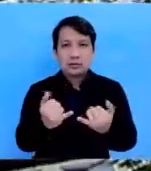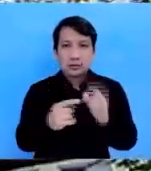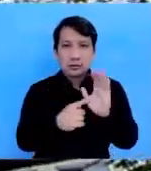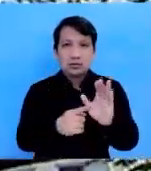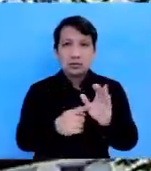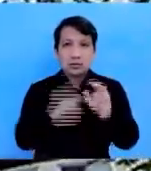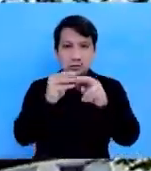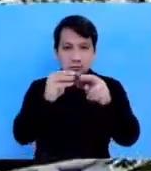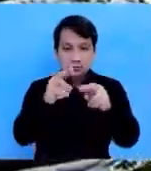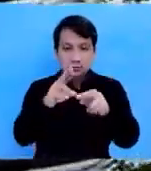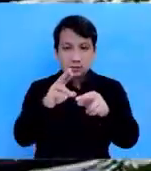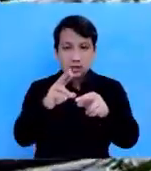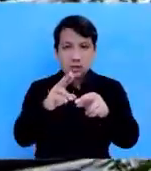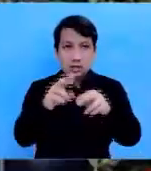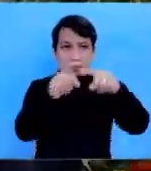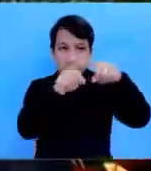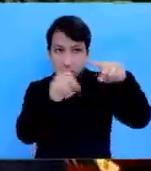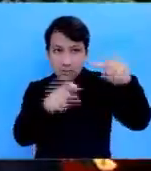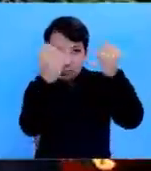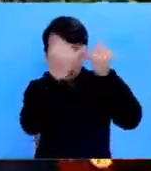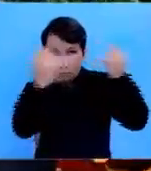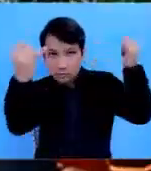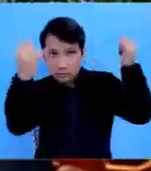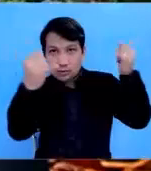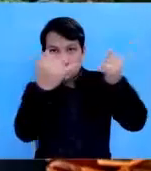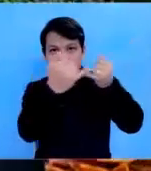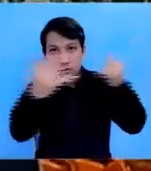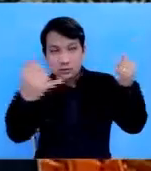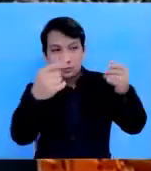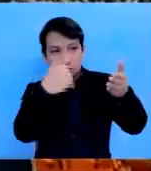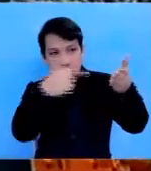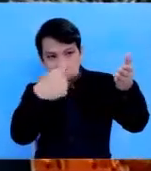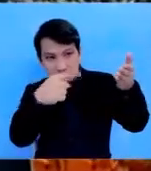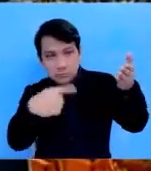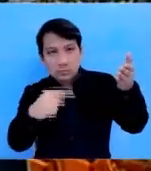ang pag-inspeksyon sa mga tatamaang linya ng kuryente.